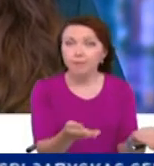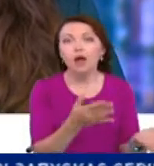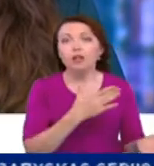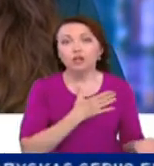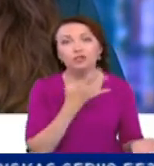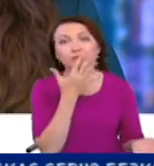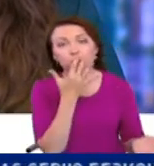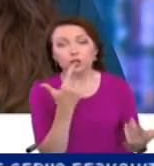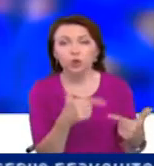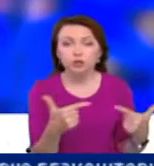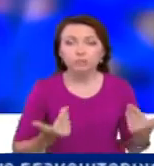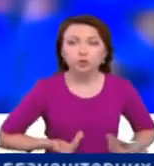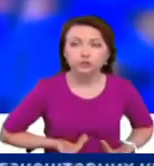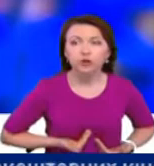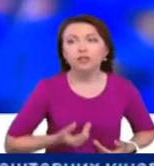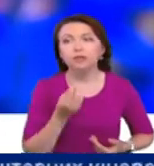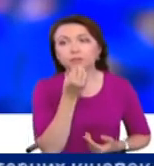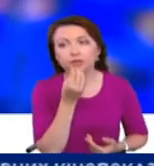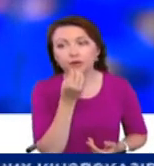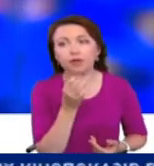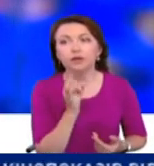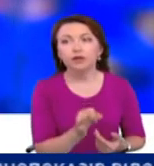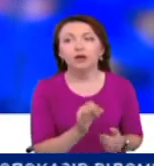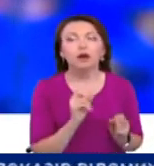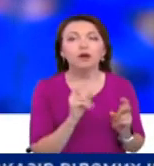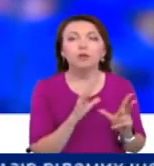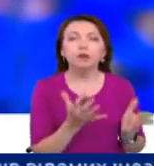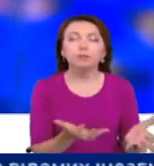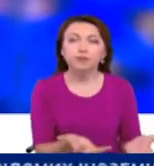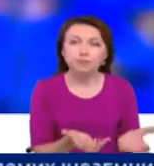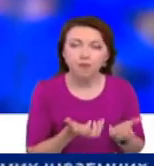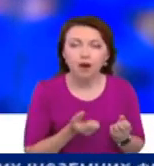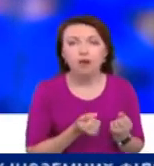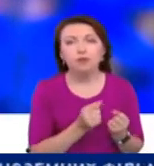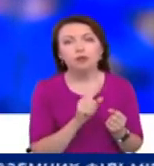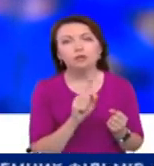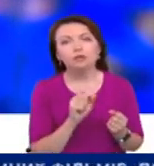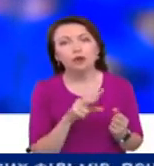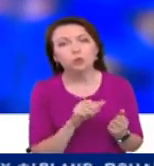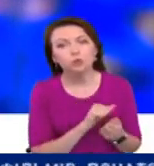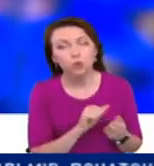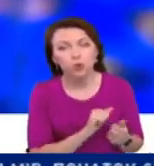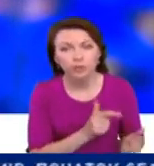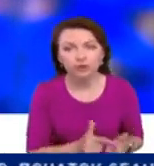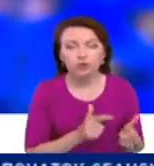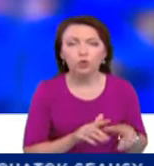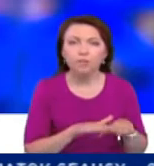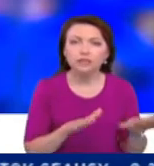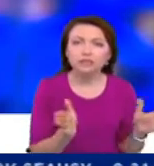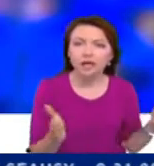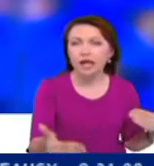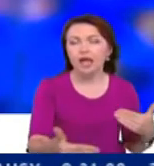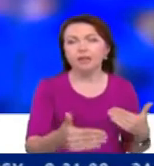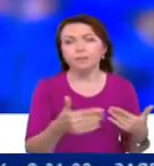нашим гостям, и проживание, и питание, и то, как мы их принимаем, зал сухой подготовки, бассейн,